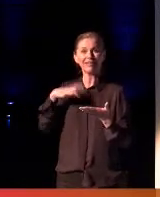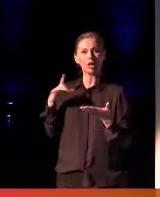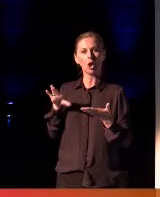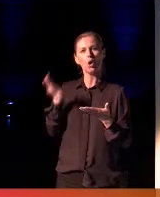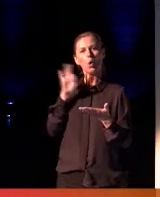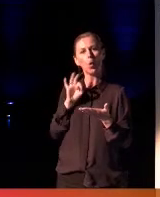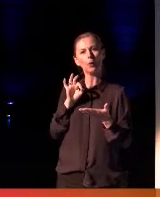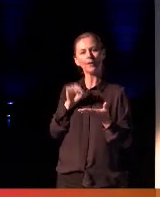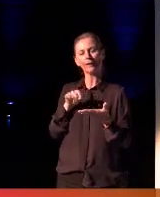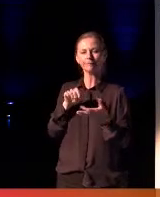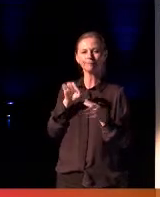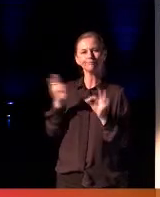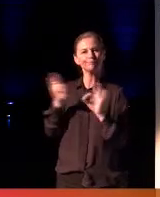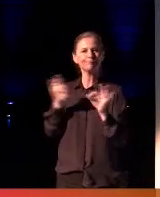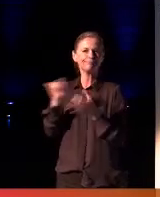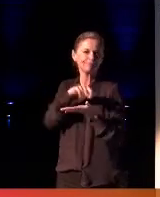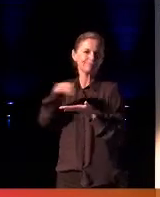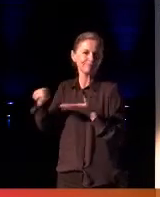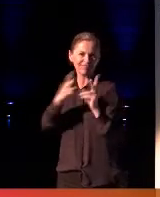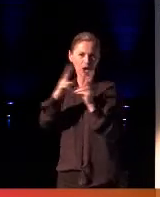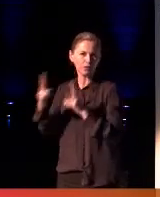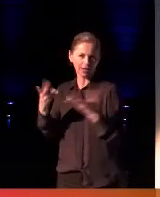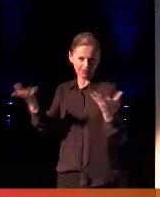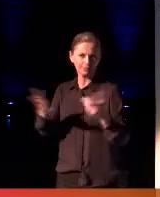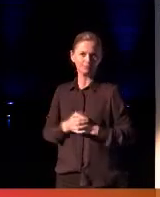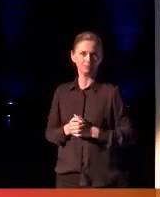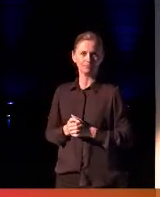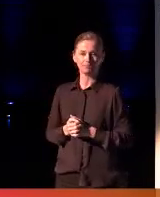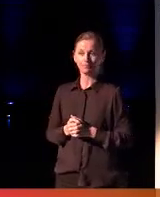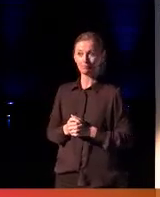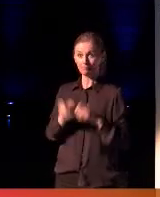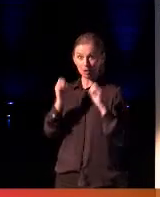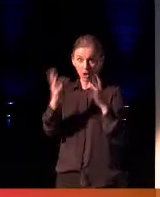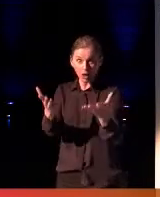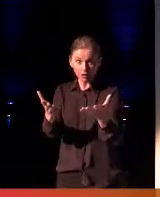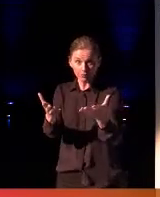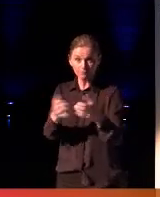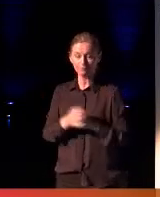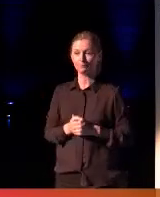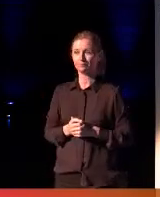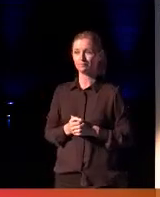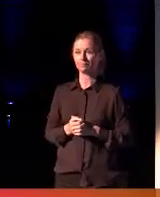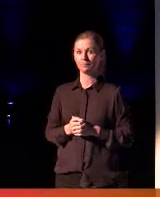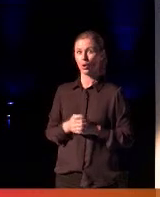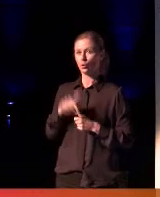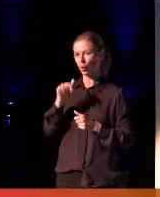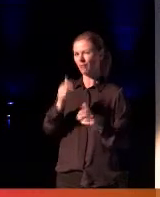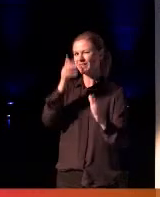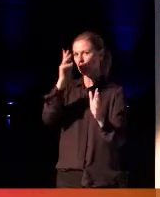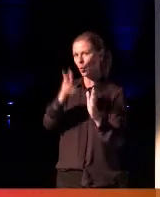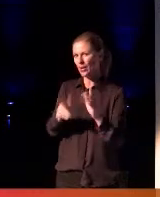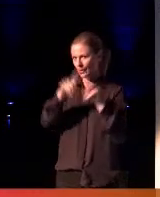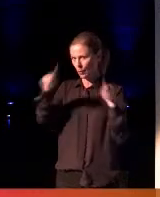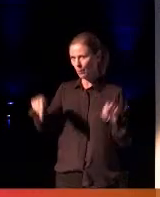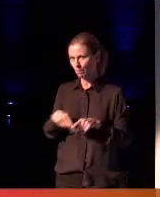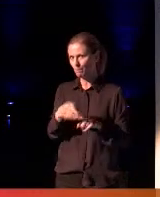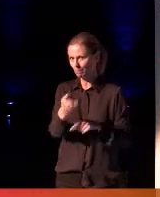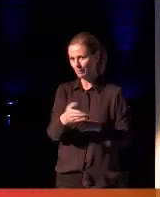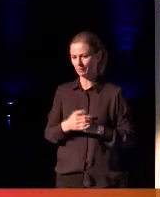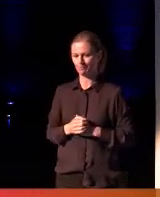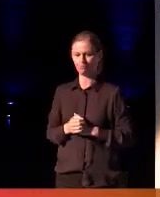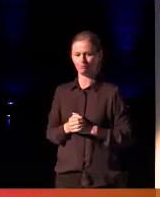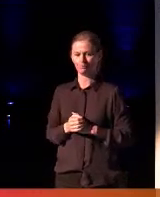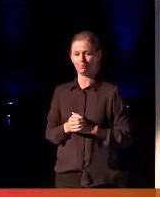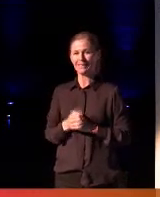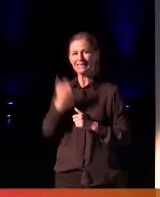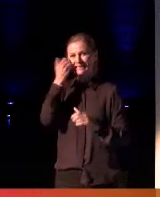låne eller dele penn med den som sitter ved siden av dere. Er dere klare, så går vi gjennom det nå. Ja,